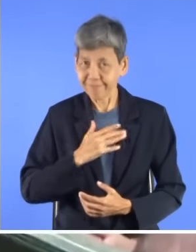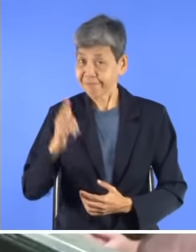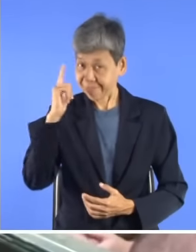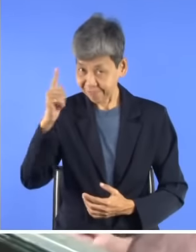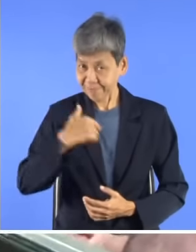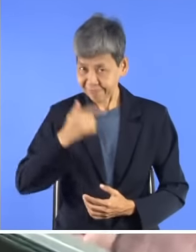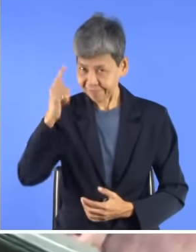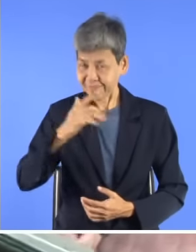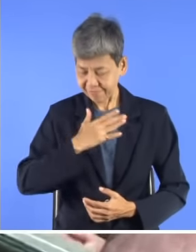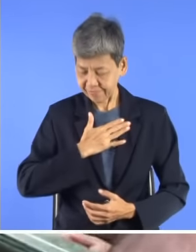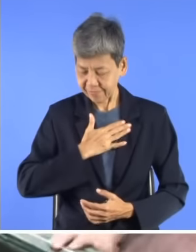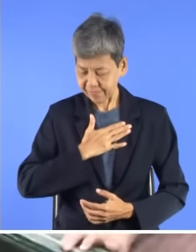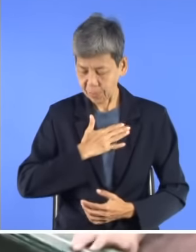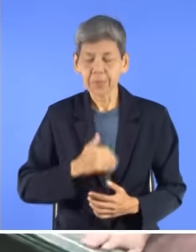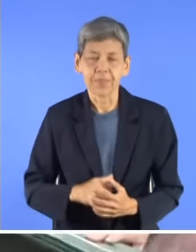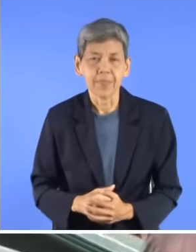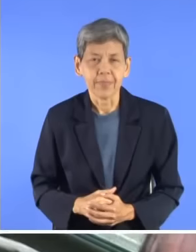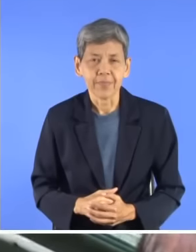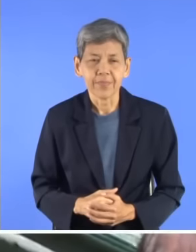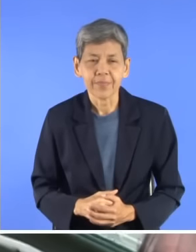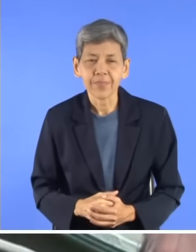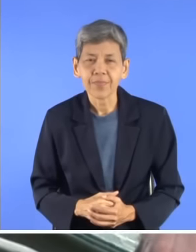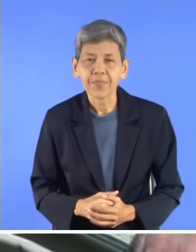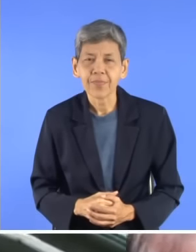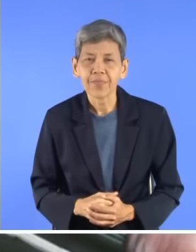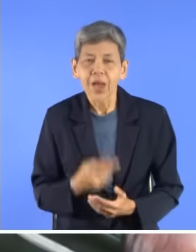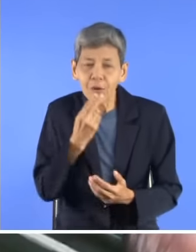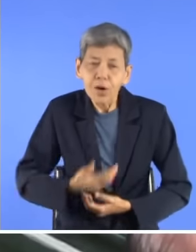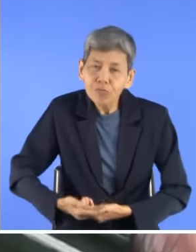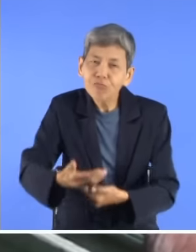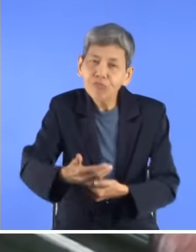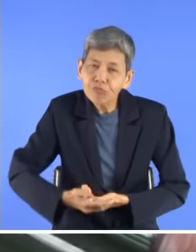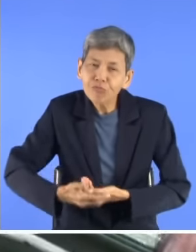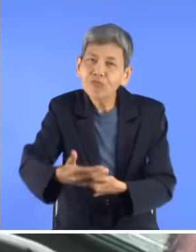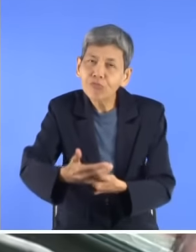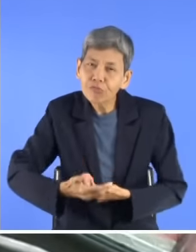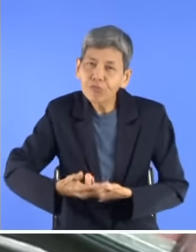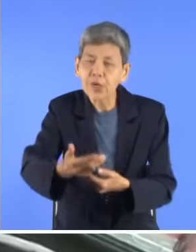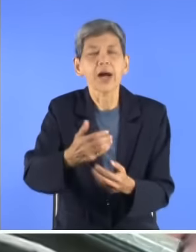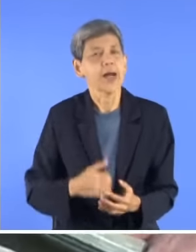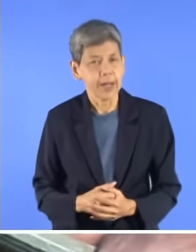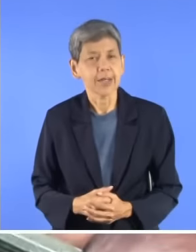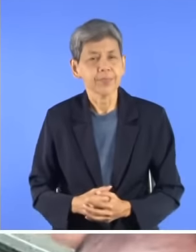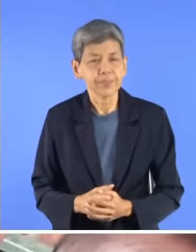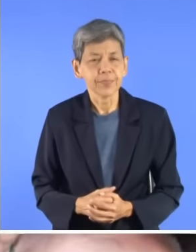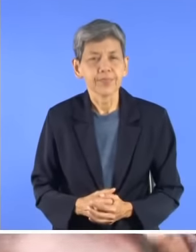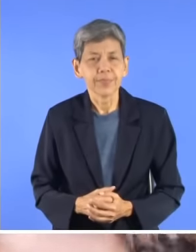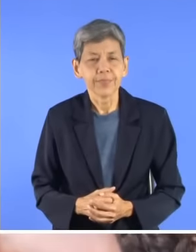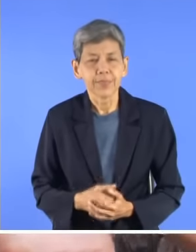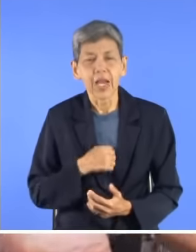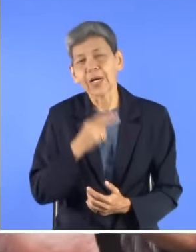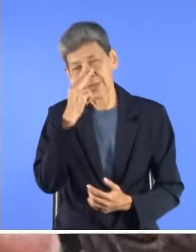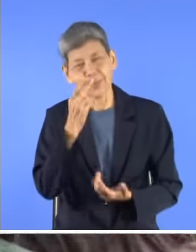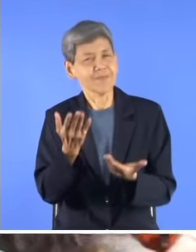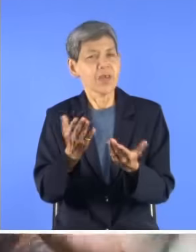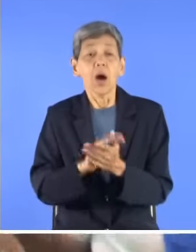นี่ยเลี้ยงหลานโอเยโอเยโอเยนี่แม่ก็ถ่ายคลิปไว้นะครับ